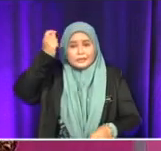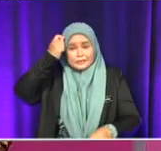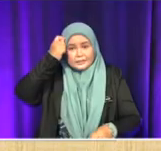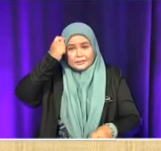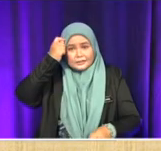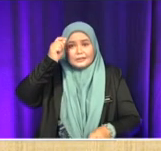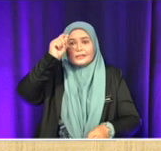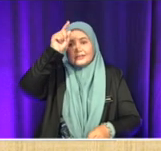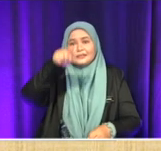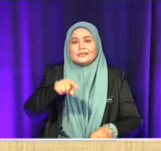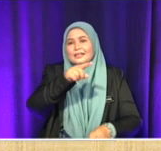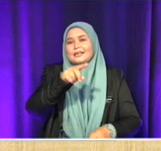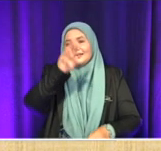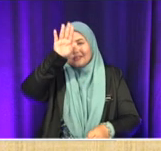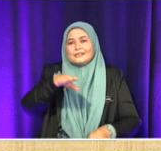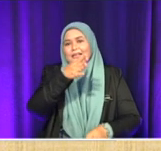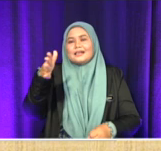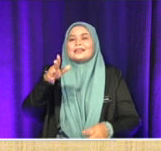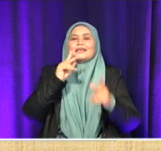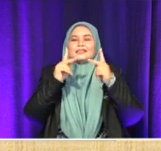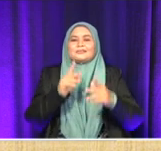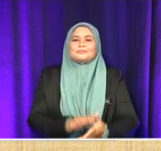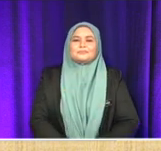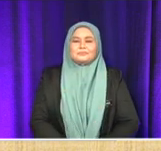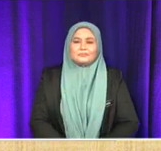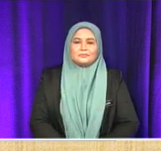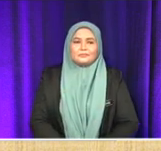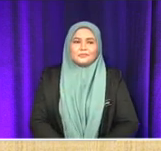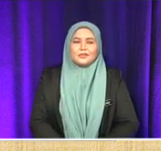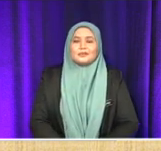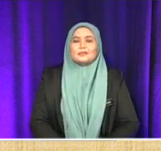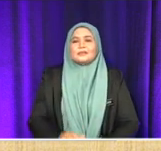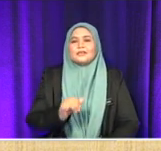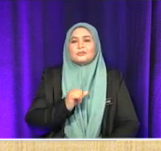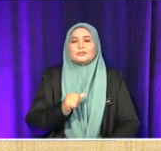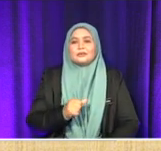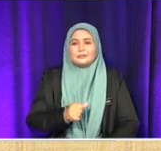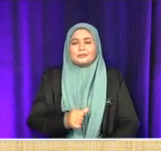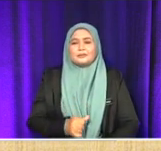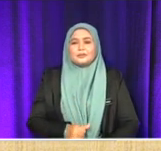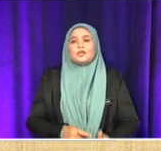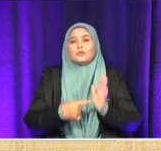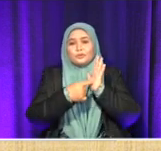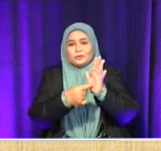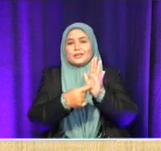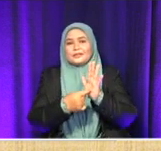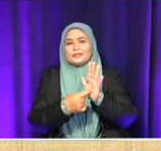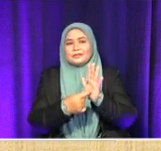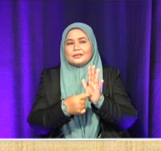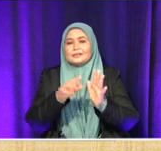kata murid-muri Sebenarnya saya saya Da hedarkan helaian tersebutlah boleh tunjukkan